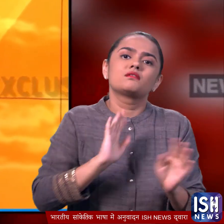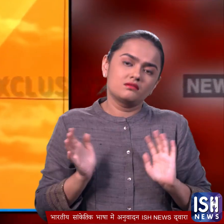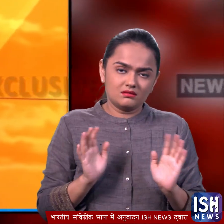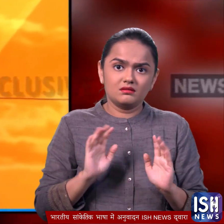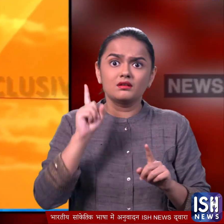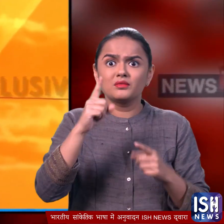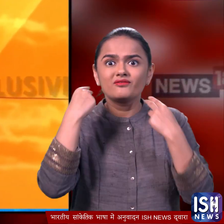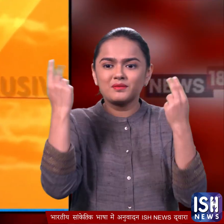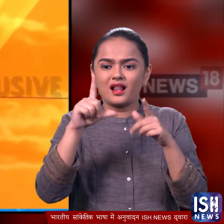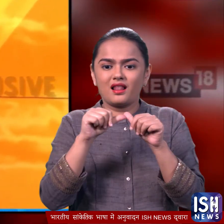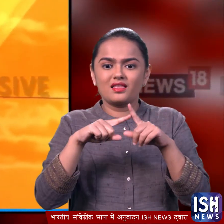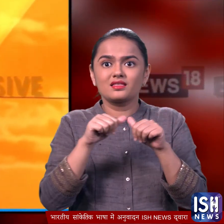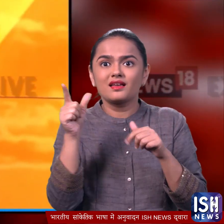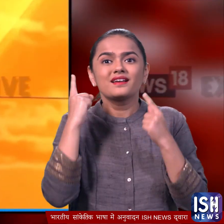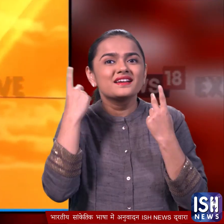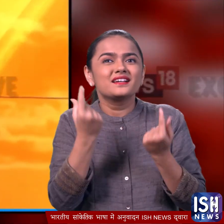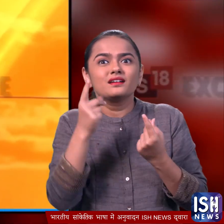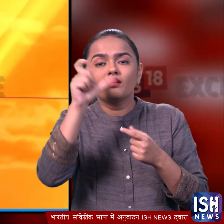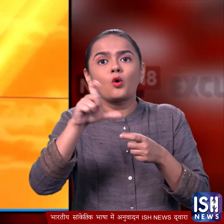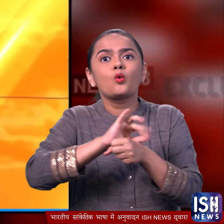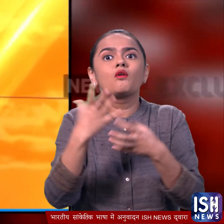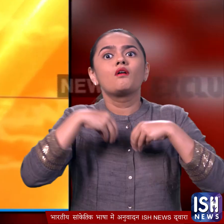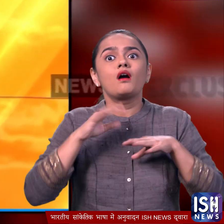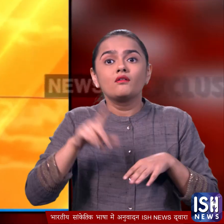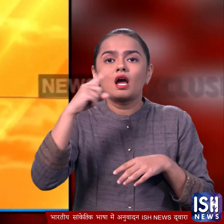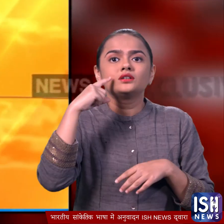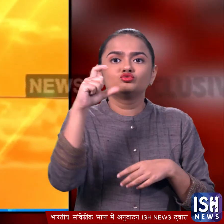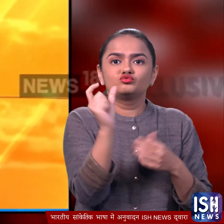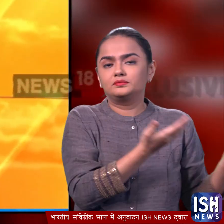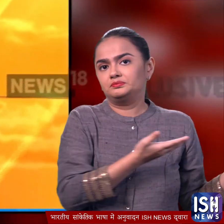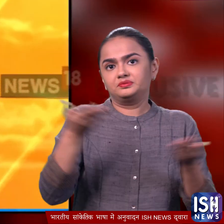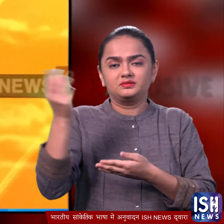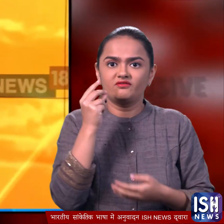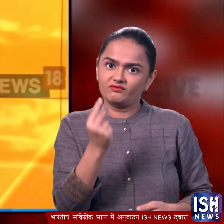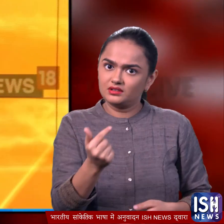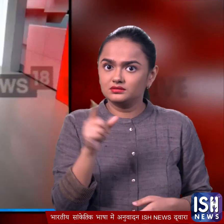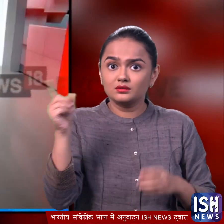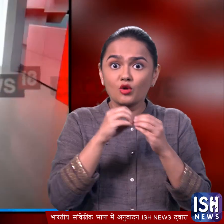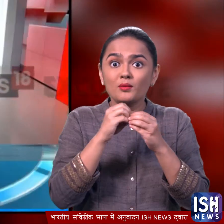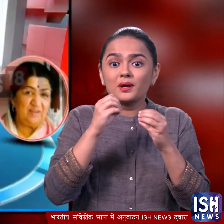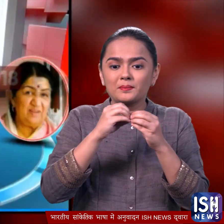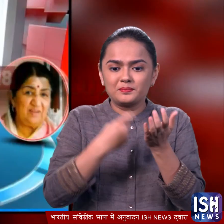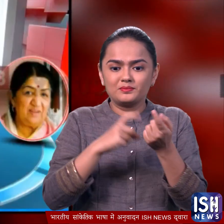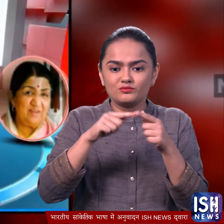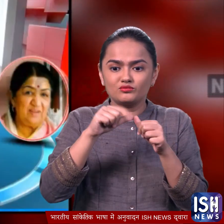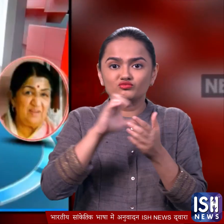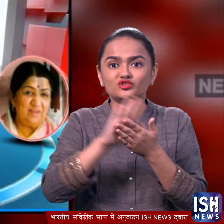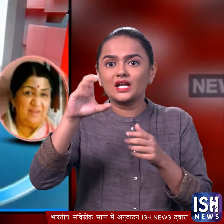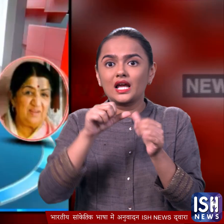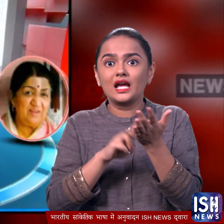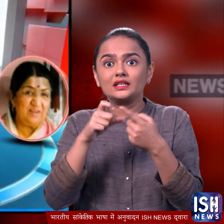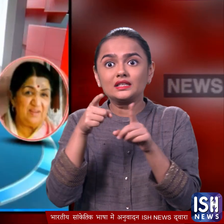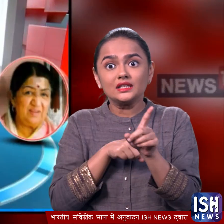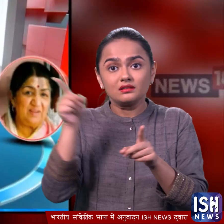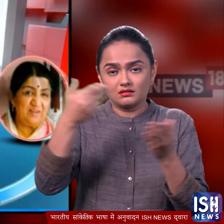जा सके। मगर मशहूर गायिका लता मंगेशकर भी कोरोना पॉजिटिव हो गई, जिसके बाद उन्हें आईसीयू में भर्ती कराया गया। वो मुंबई के ब्रीच कैंडी अस्पताल